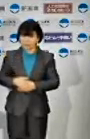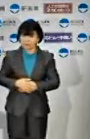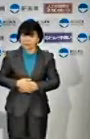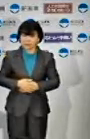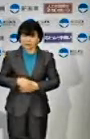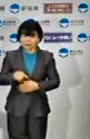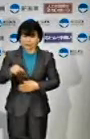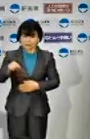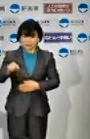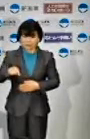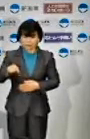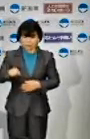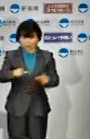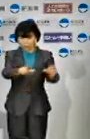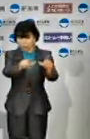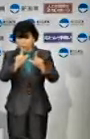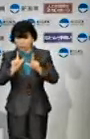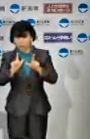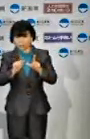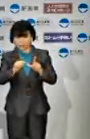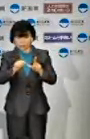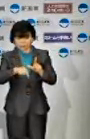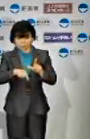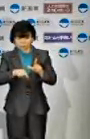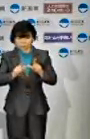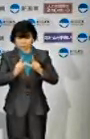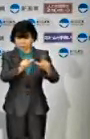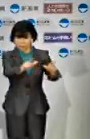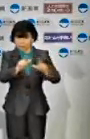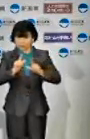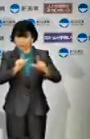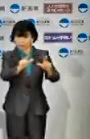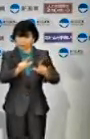からの報告というのは、受け答えは、